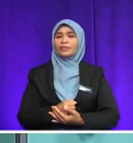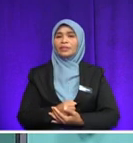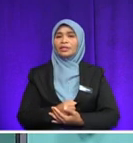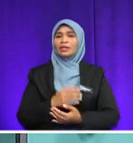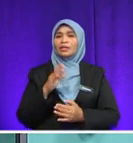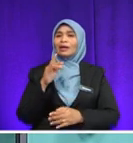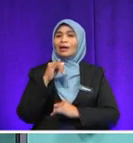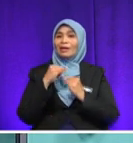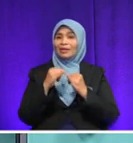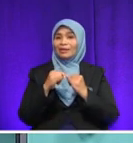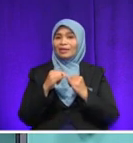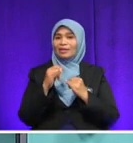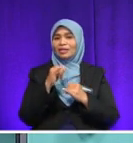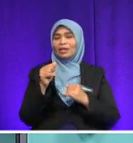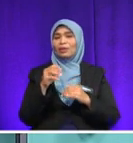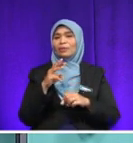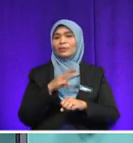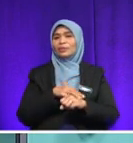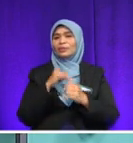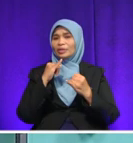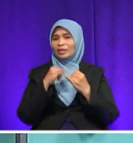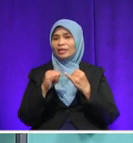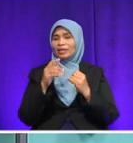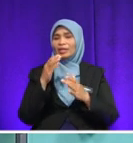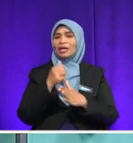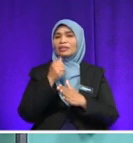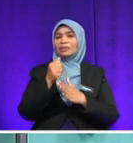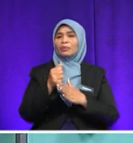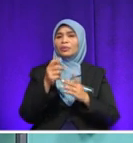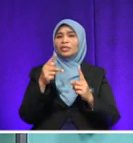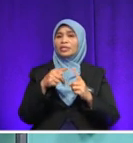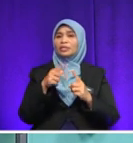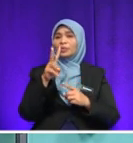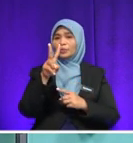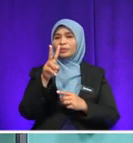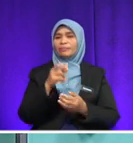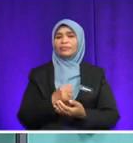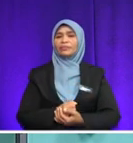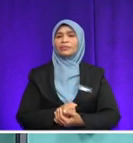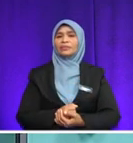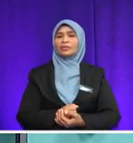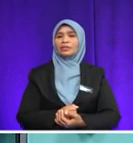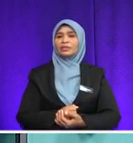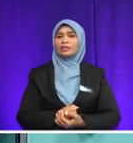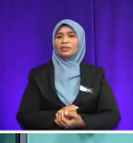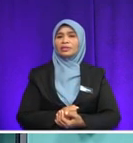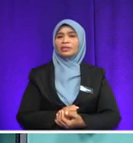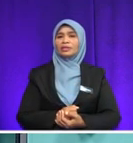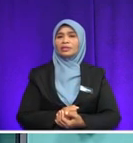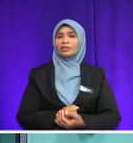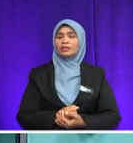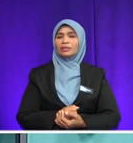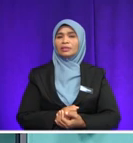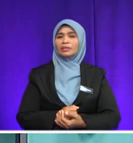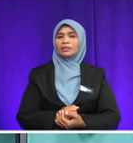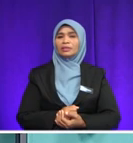di akhir ataupun yang kedua Kenapa paham itu konsepnya Oke so kita tengok Sekarang